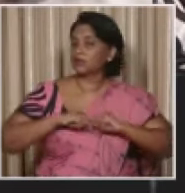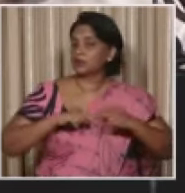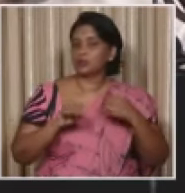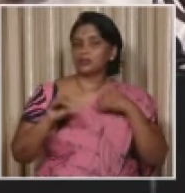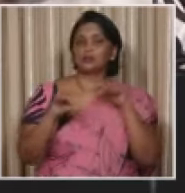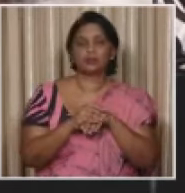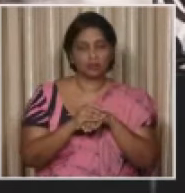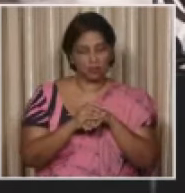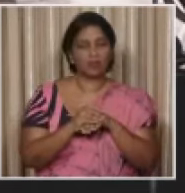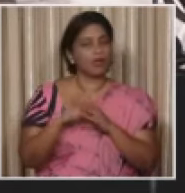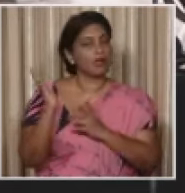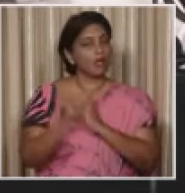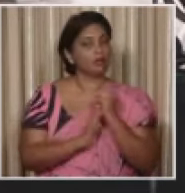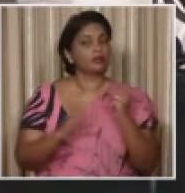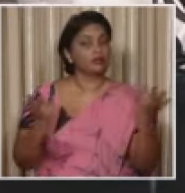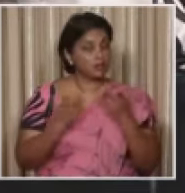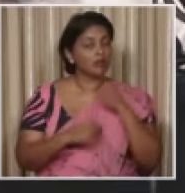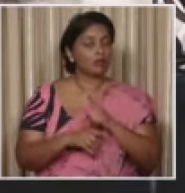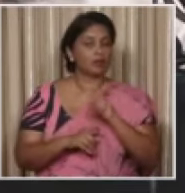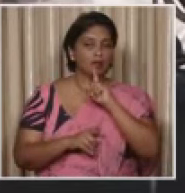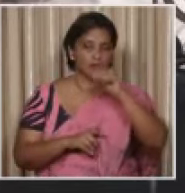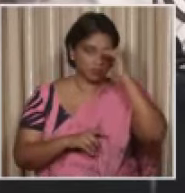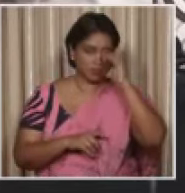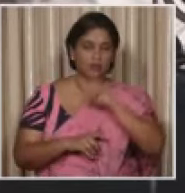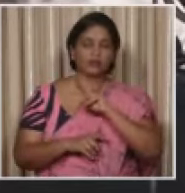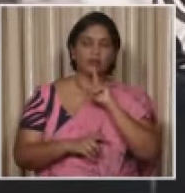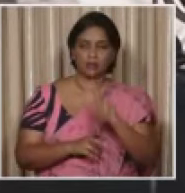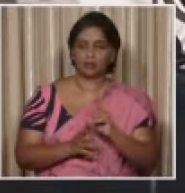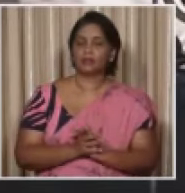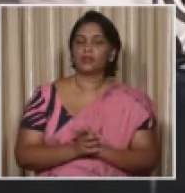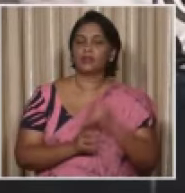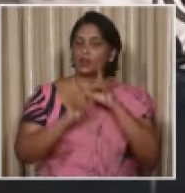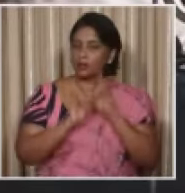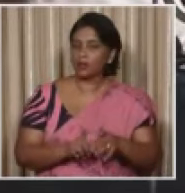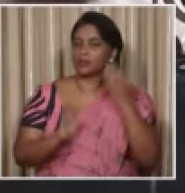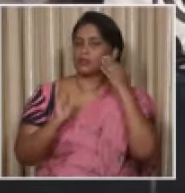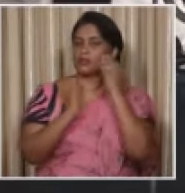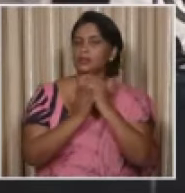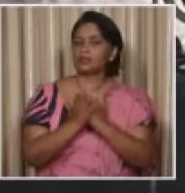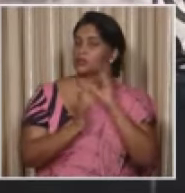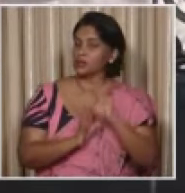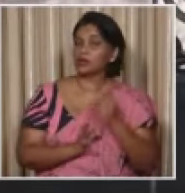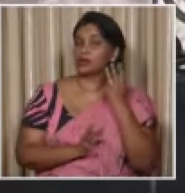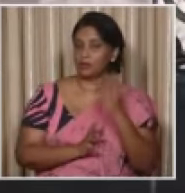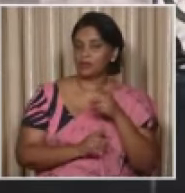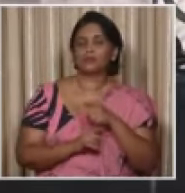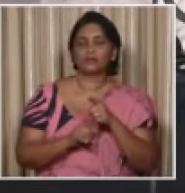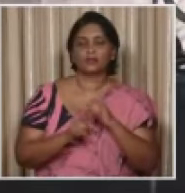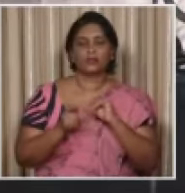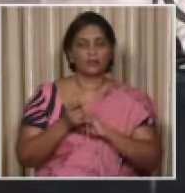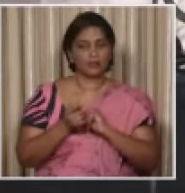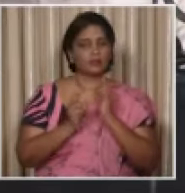මැදිහත් වීමට අයිතියක් නැහැ කියලා මේ කතානායකවරු තීරණය කළා තියෙනවා මෙන්න මේ කාරණා තුන නිසා තමයි